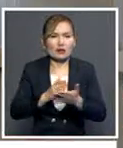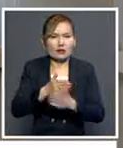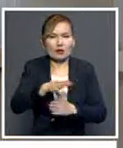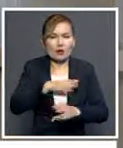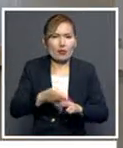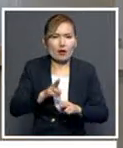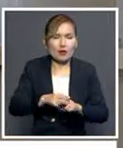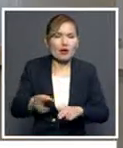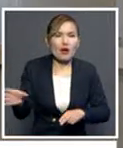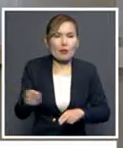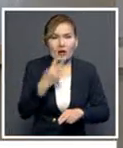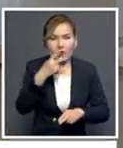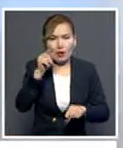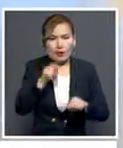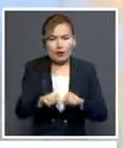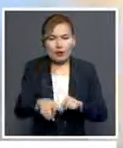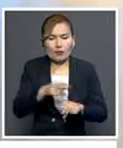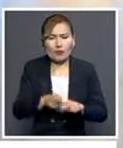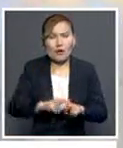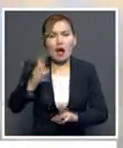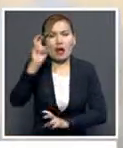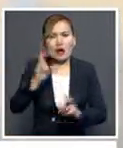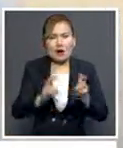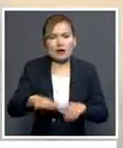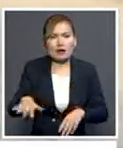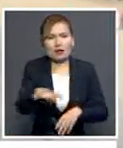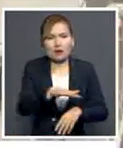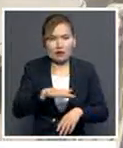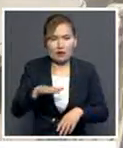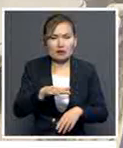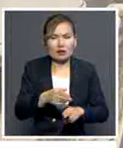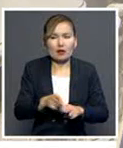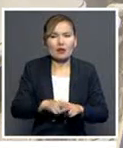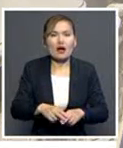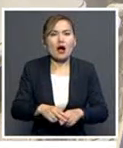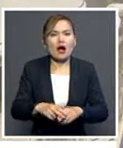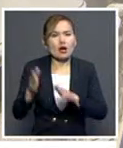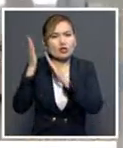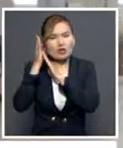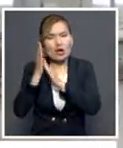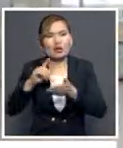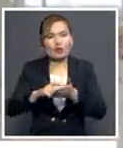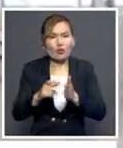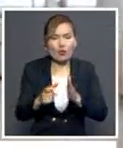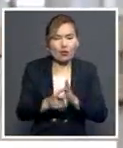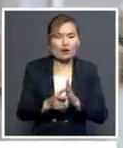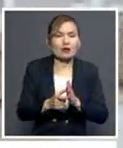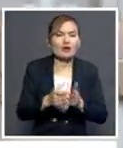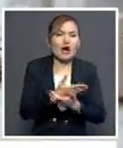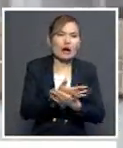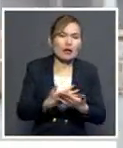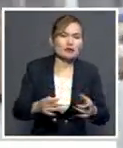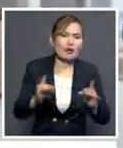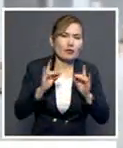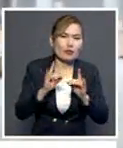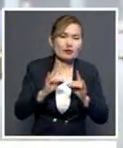квант фабрикасын аралады. Бүгінде кәсіпорын жатын ас үй балаларға арналған жиһаздардың түрін